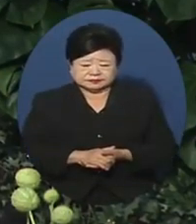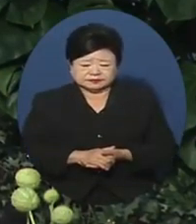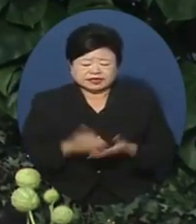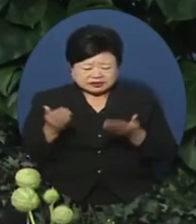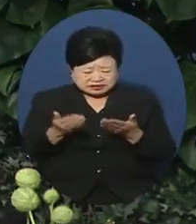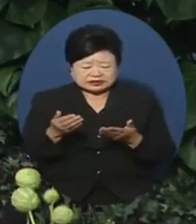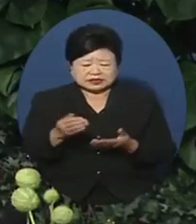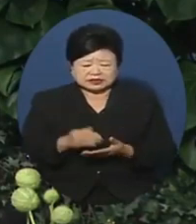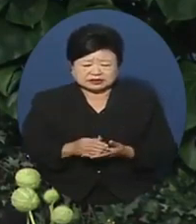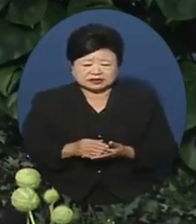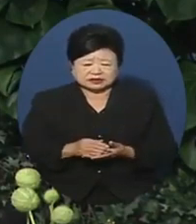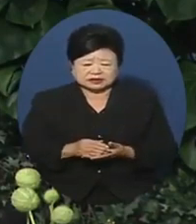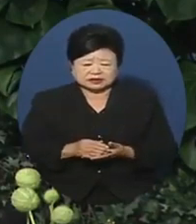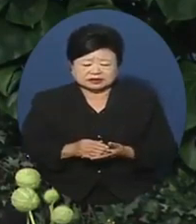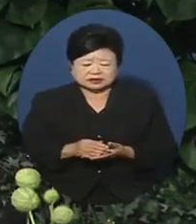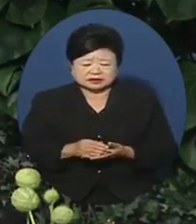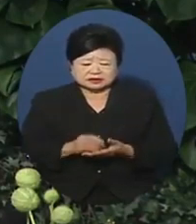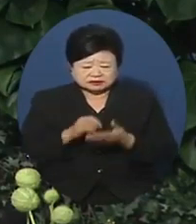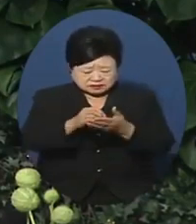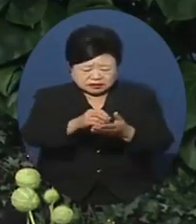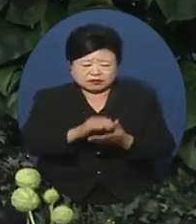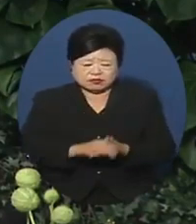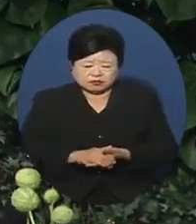직장이 풀려지고